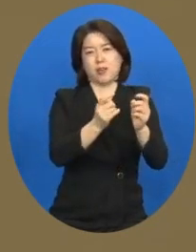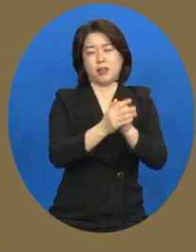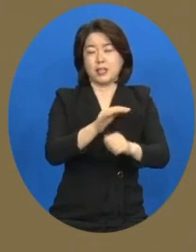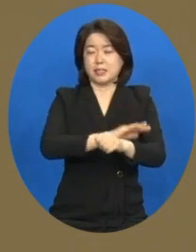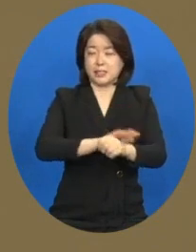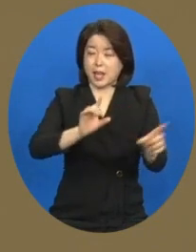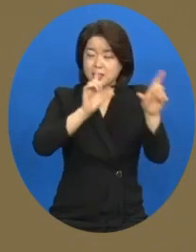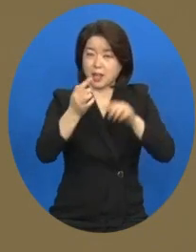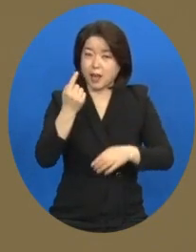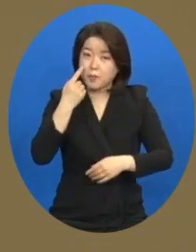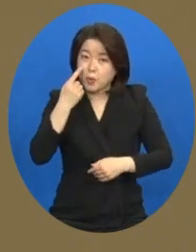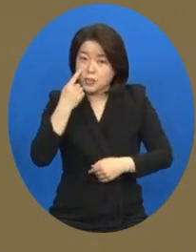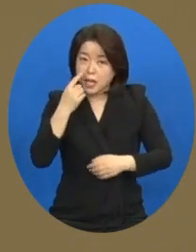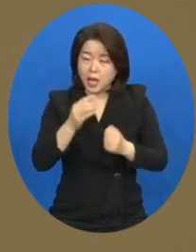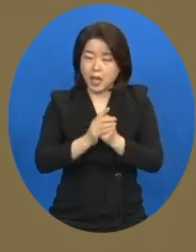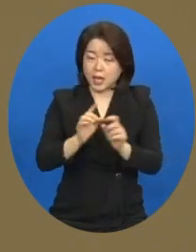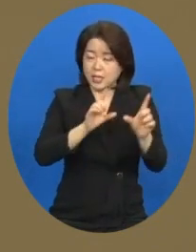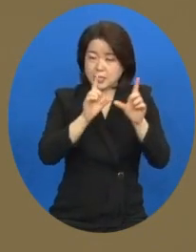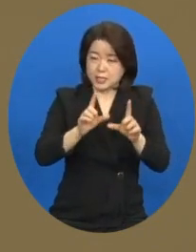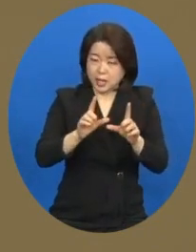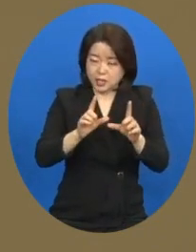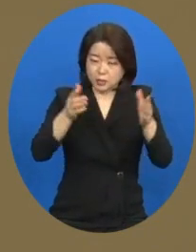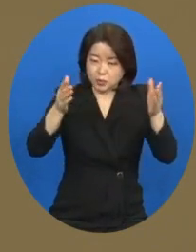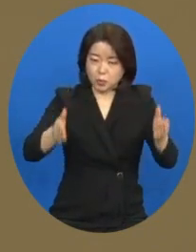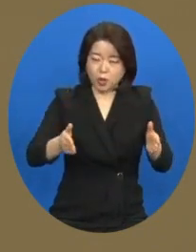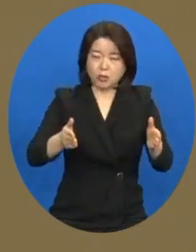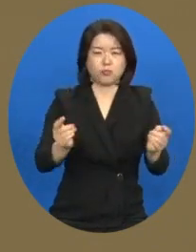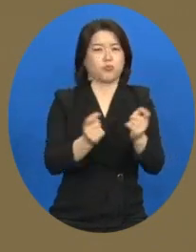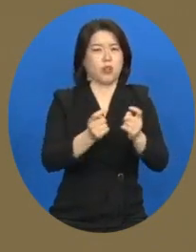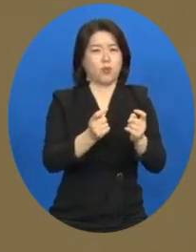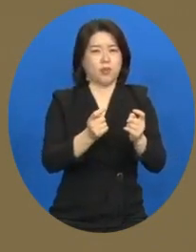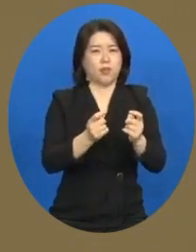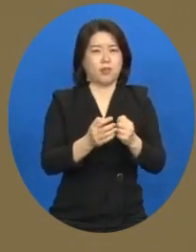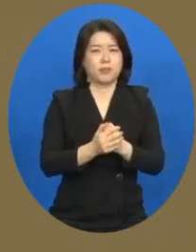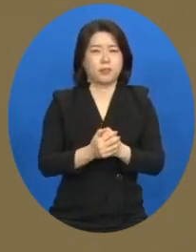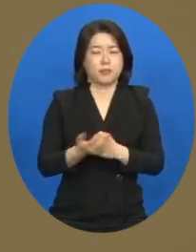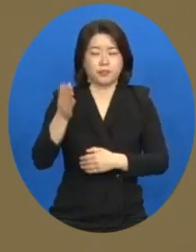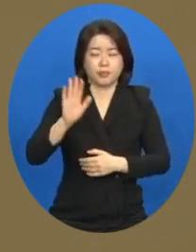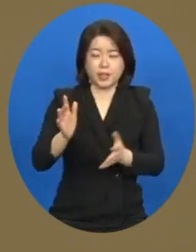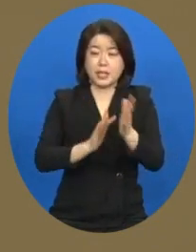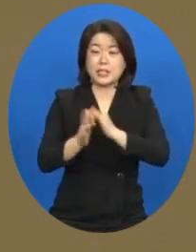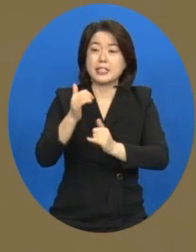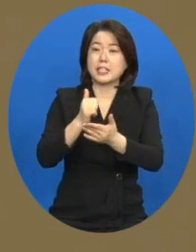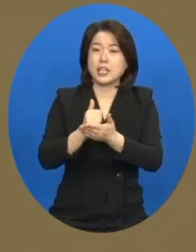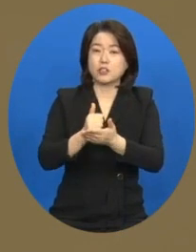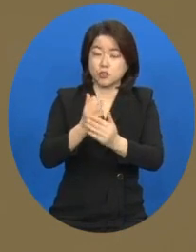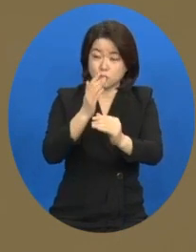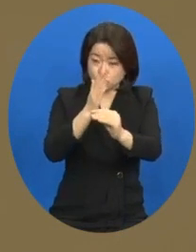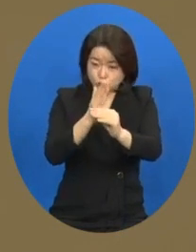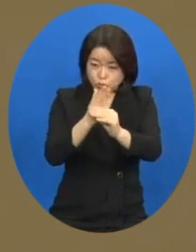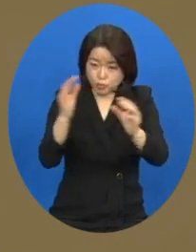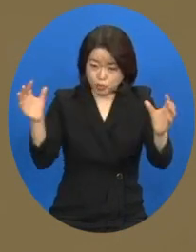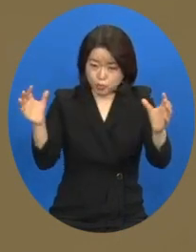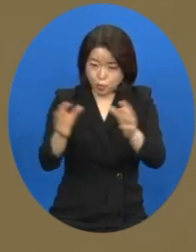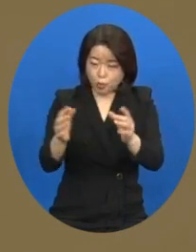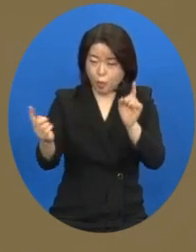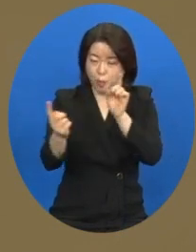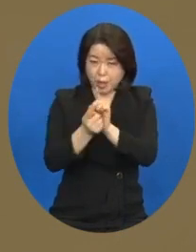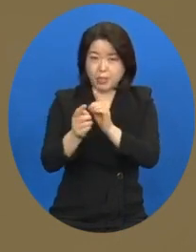살아보자고 살면서 싸운다니까요. 근데 예수님으로 만나면